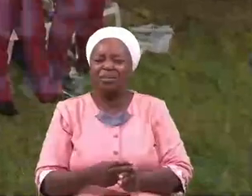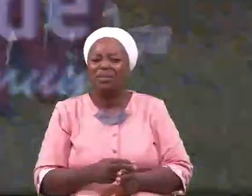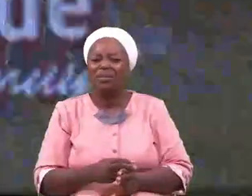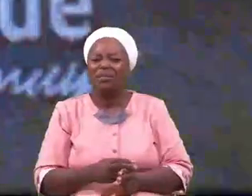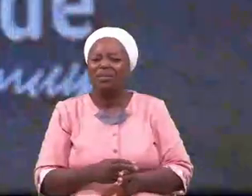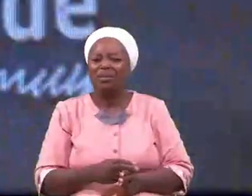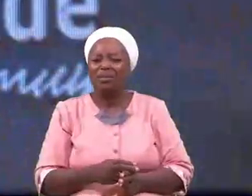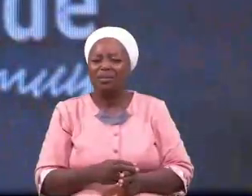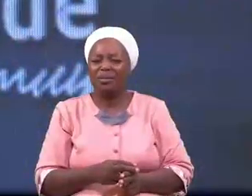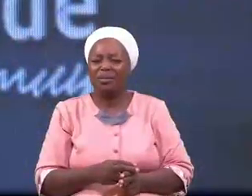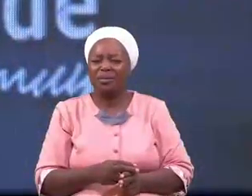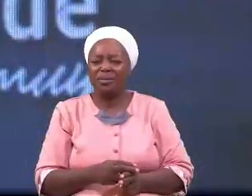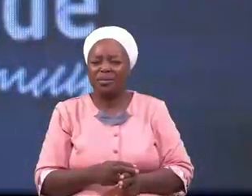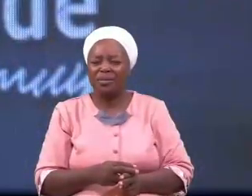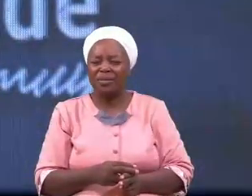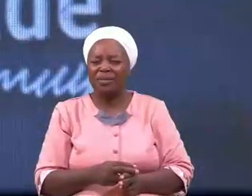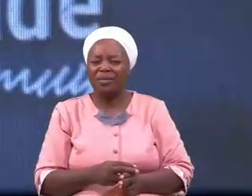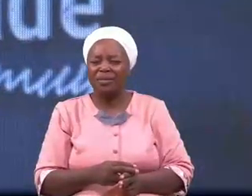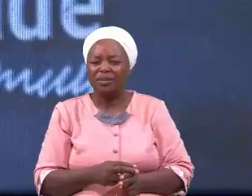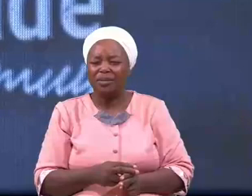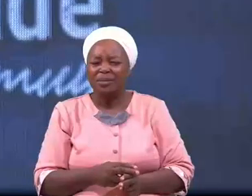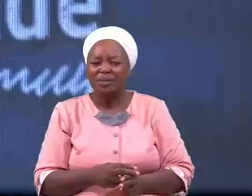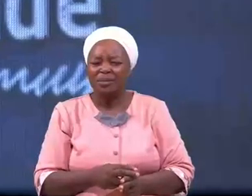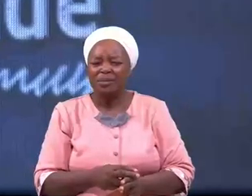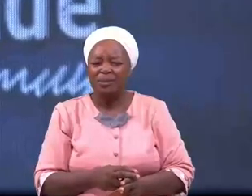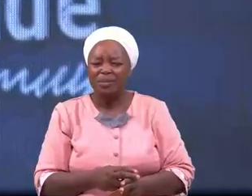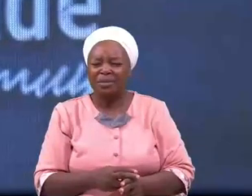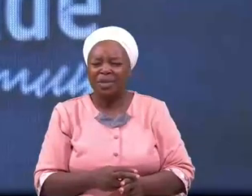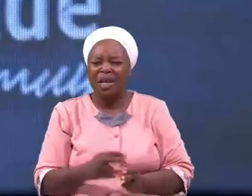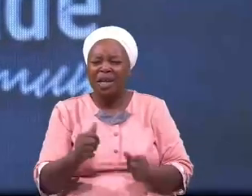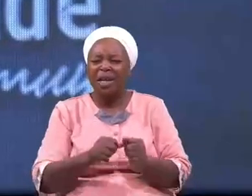et délivrés au nom de Jésus-Christ.